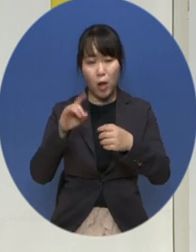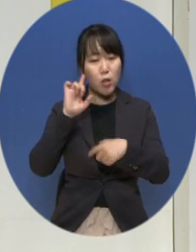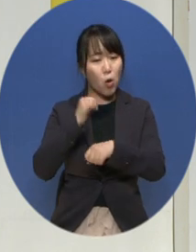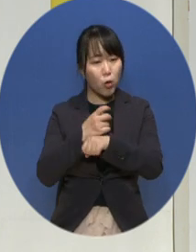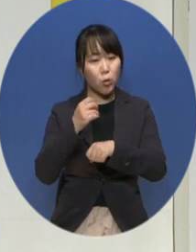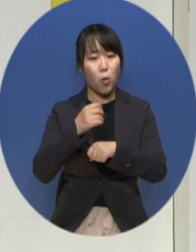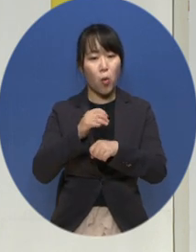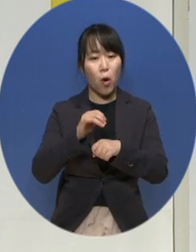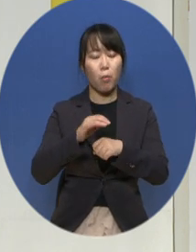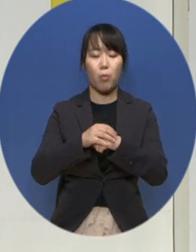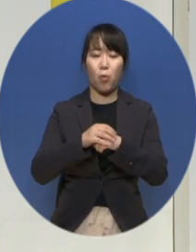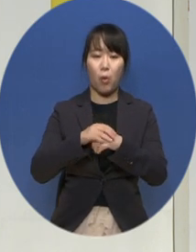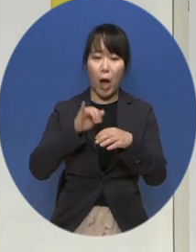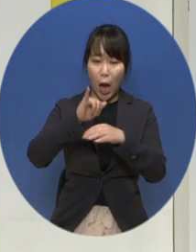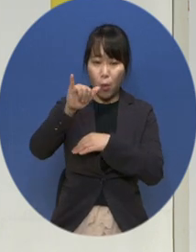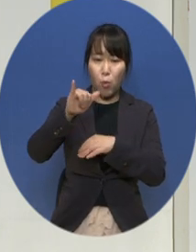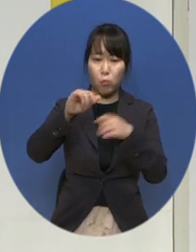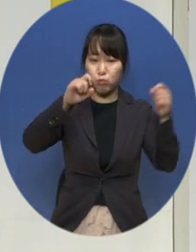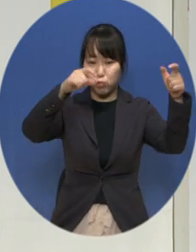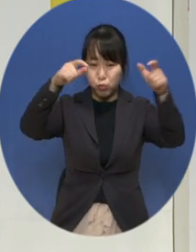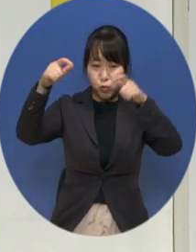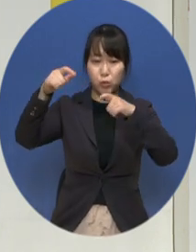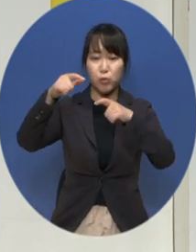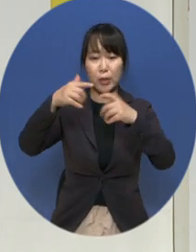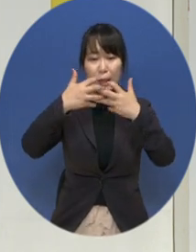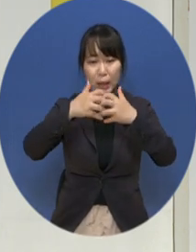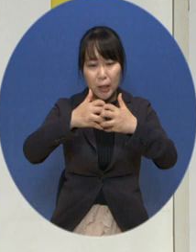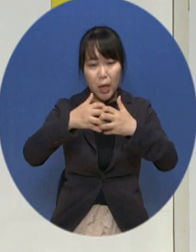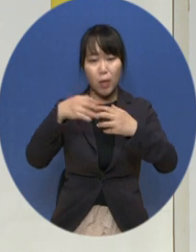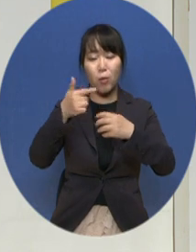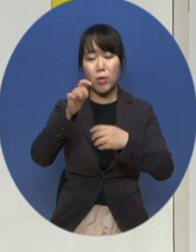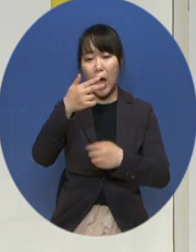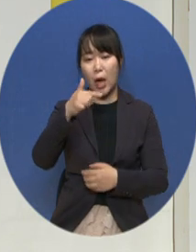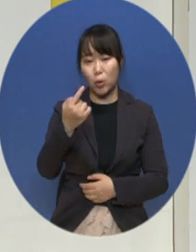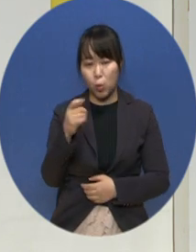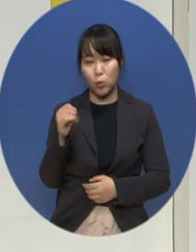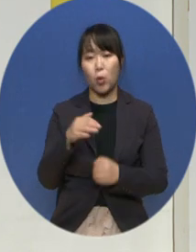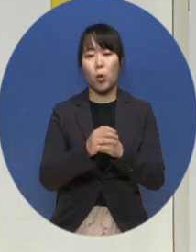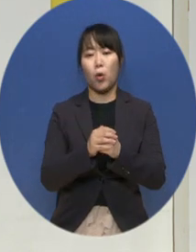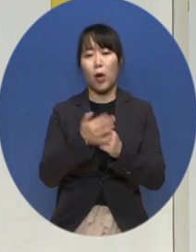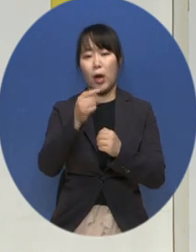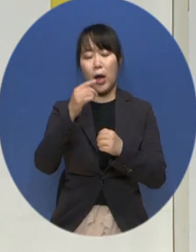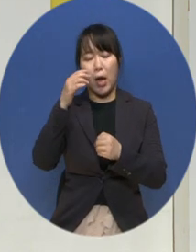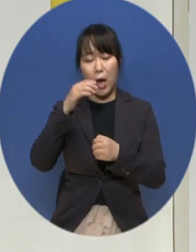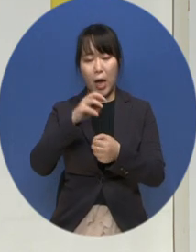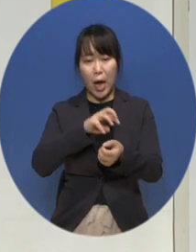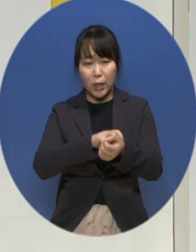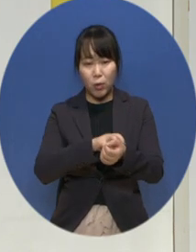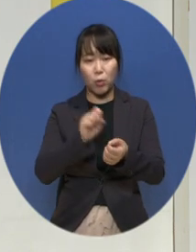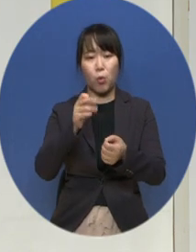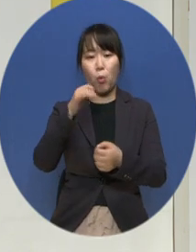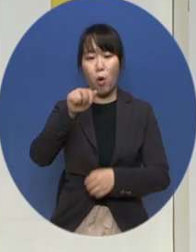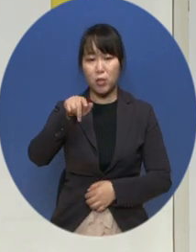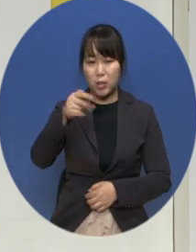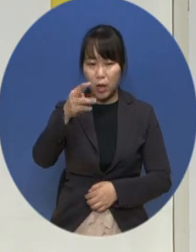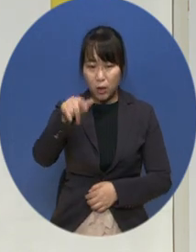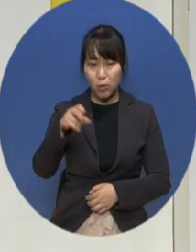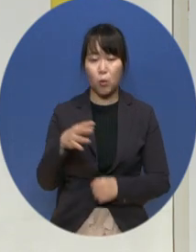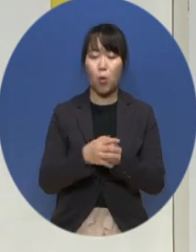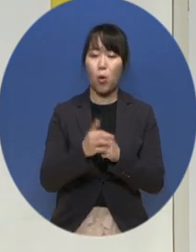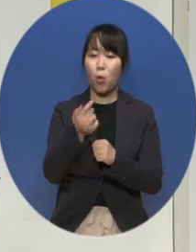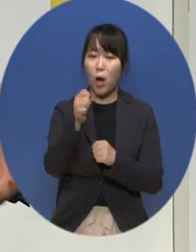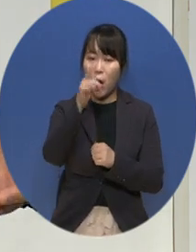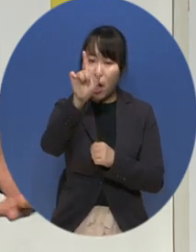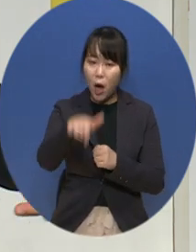요구나 내 희게 우문 나눠 펫 또 한의학 연구원 4 원자력연구원 환경부